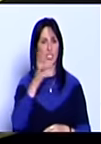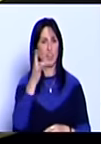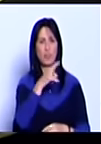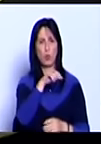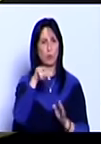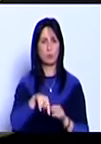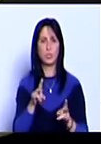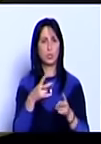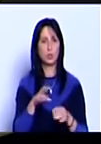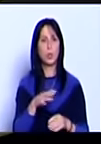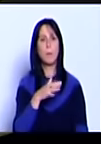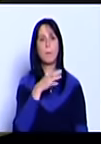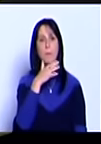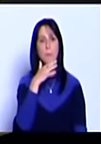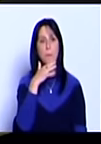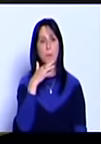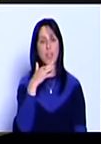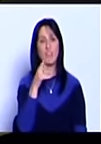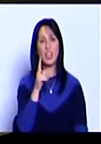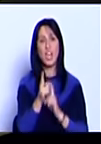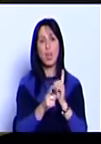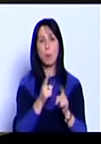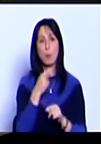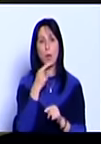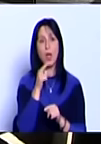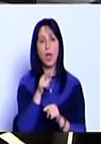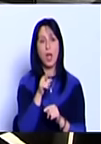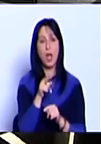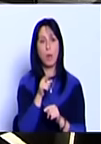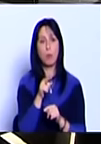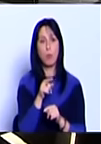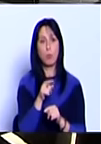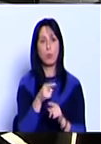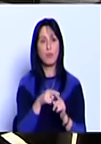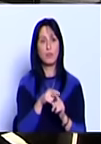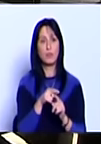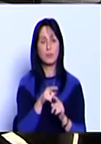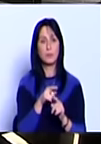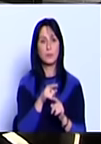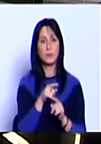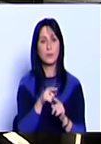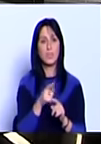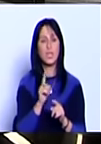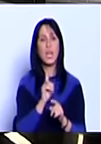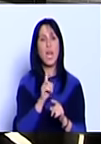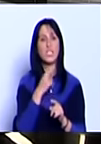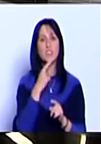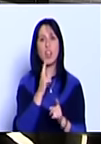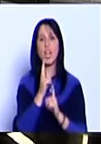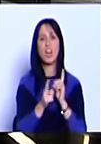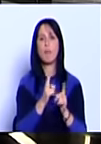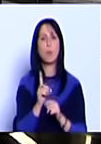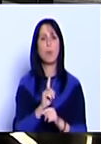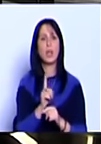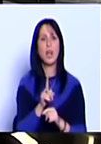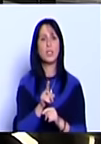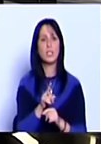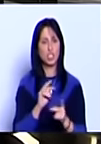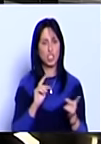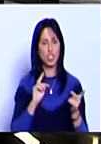გავლენაზე საუბრობთ. ბევრი რეფორმ, თქვენ როცა ამბობთ, ბევრი რეფორმა. კონსერვატიზმს როგორ ათავსებთ? გულისხმობთ რას, ბევრ რეფორმაში რას